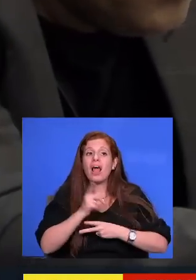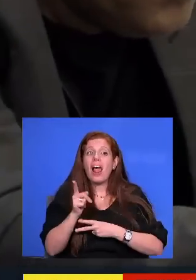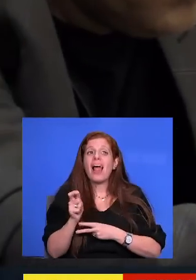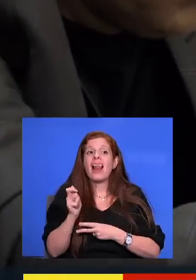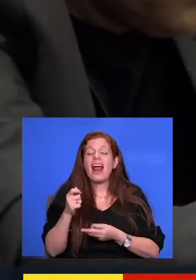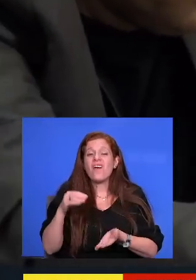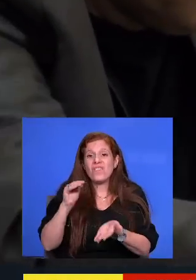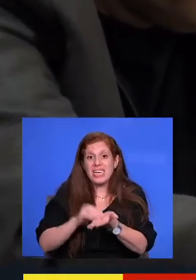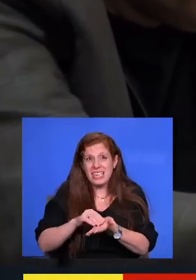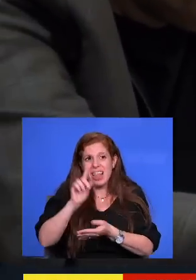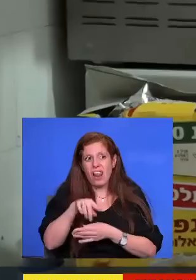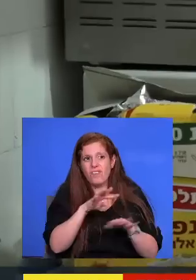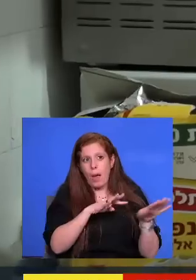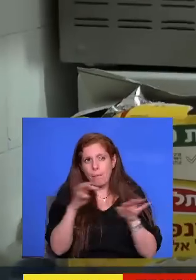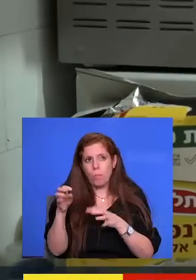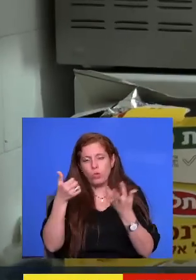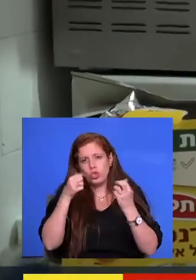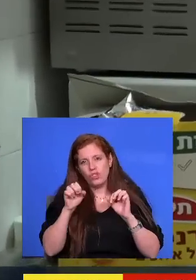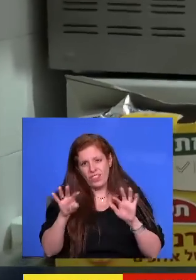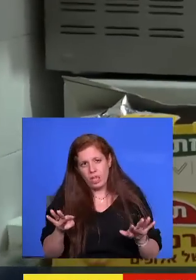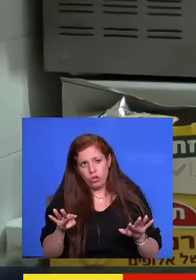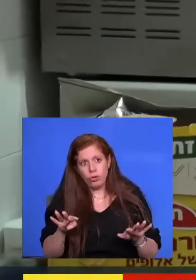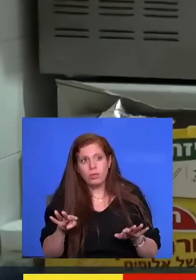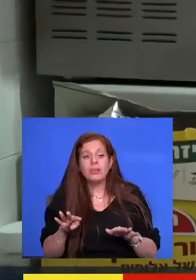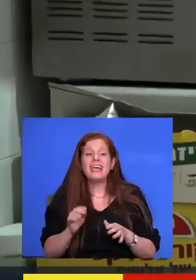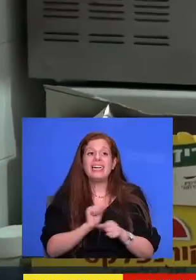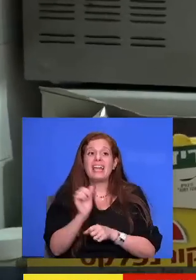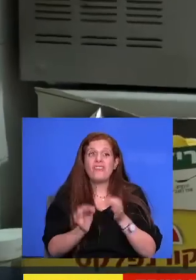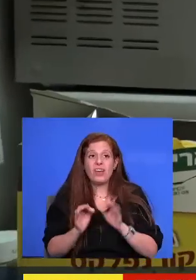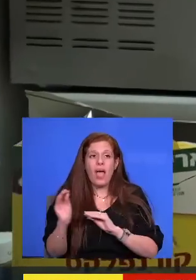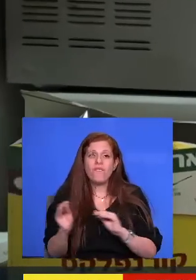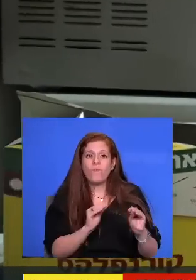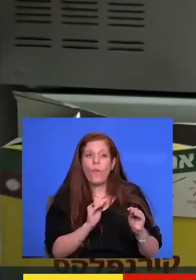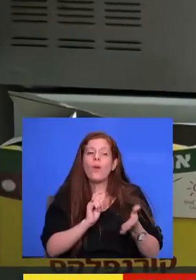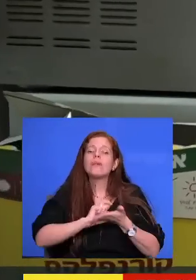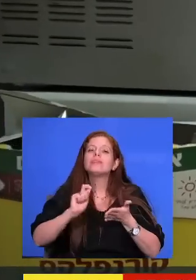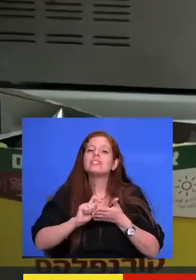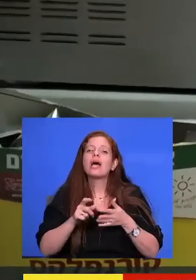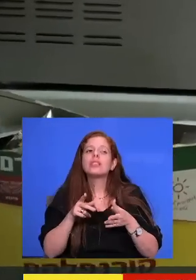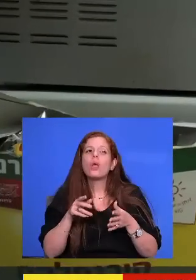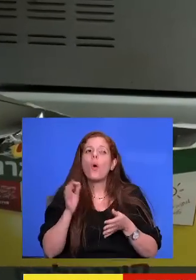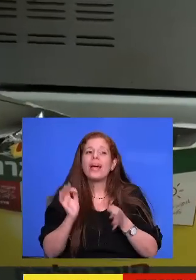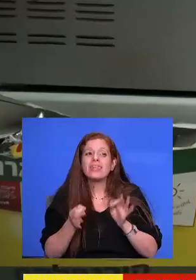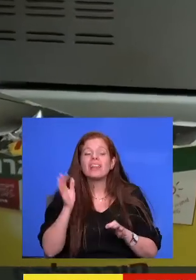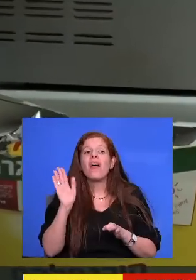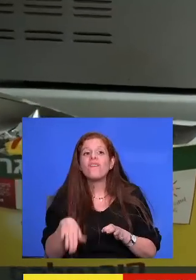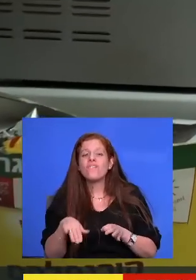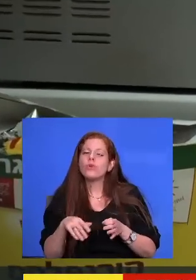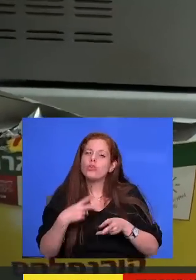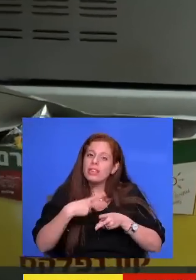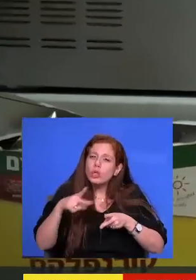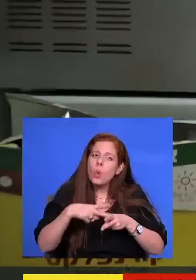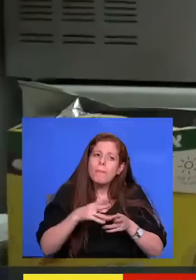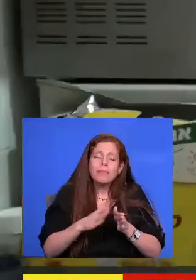להפקיד 1469. את הגבייה העבירו למשרד עורכי דין עם ריבית ופיגורים. אף שנפרס לתשלומים, היא